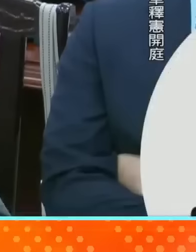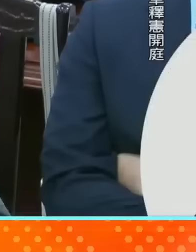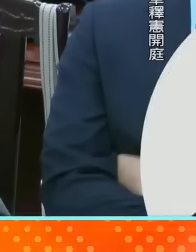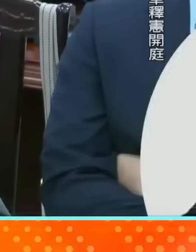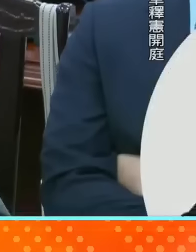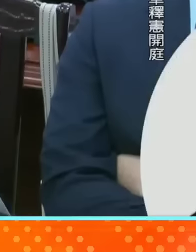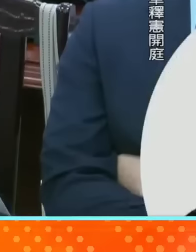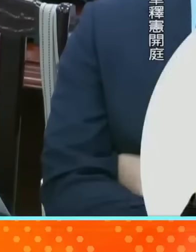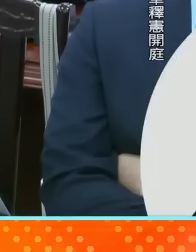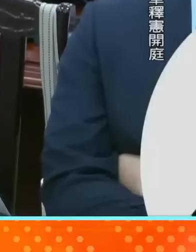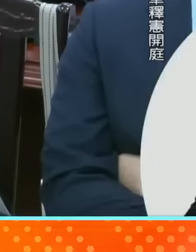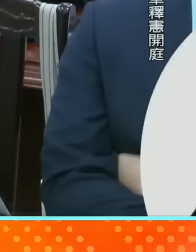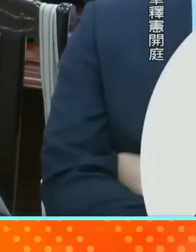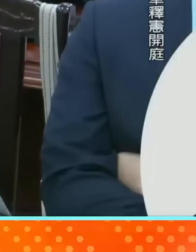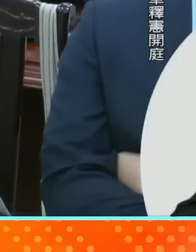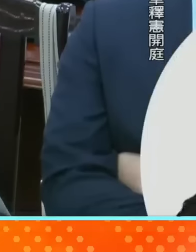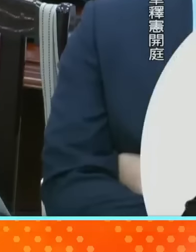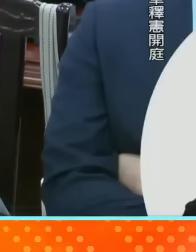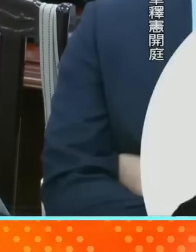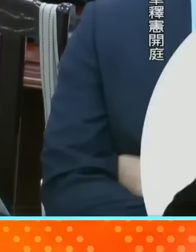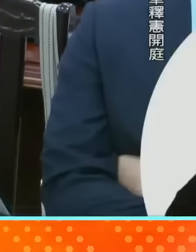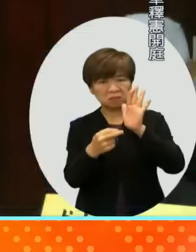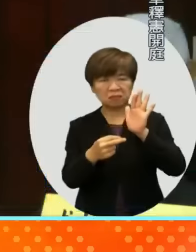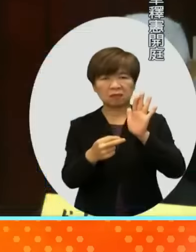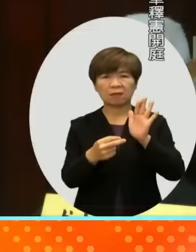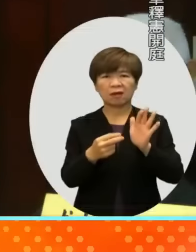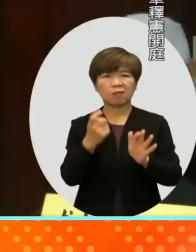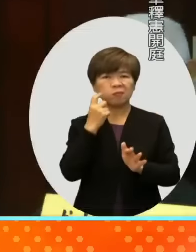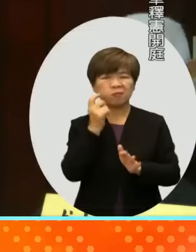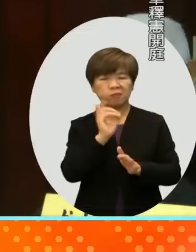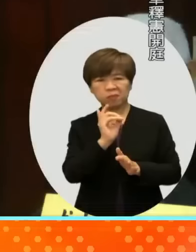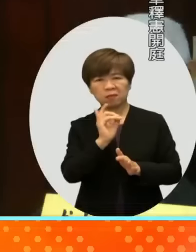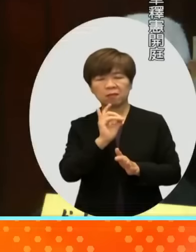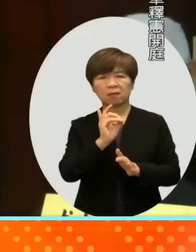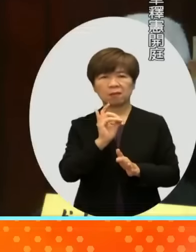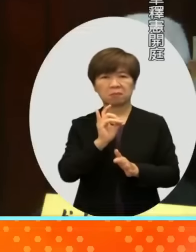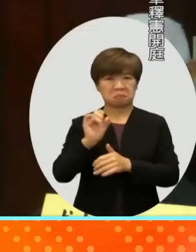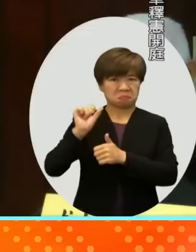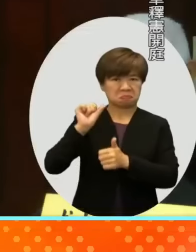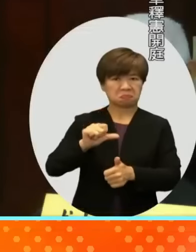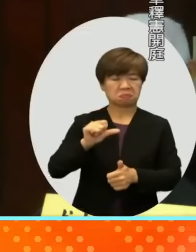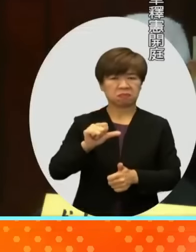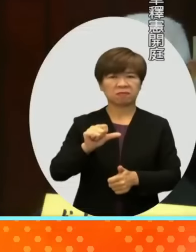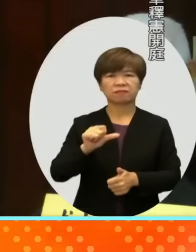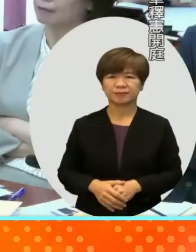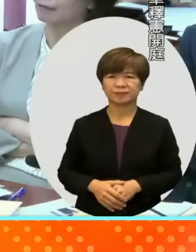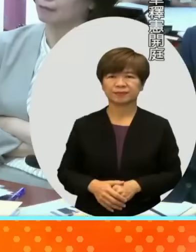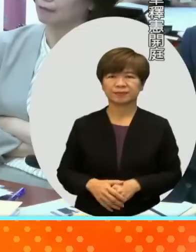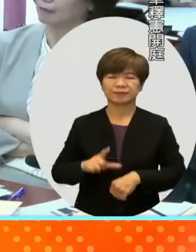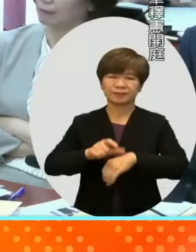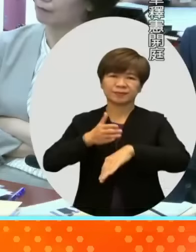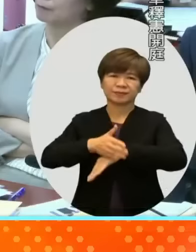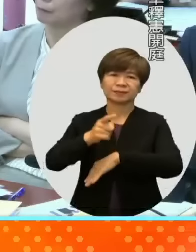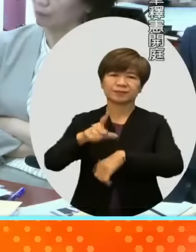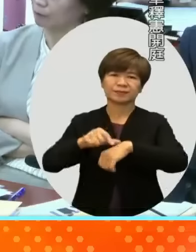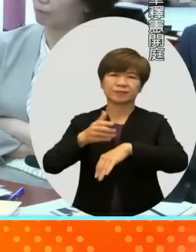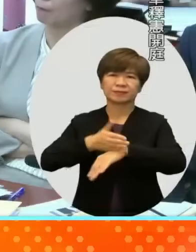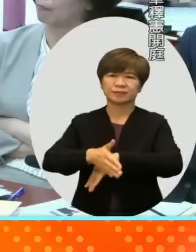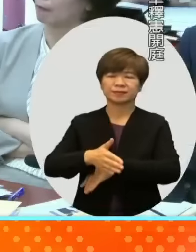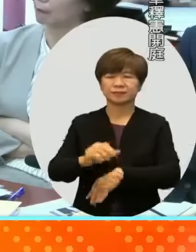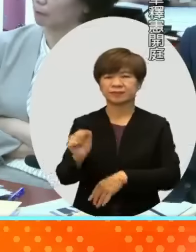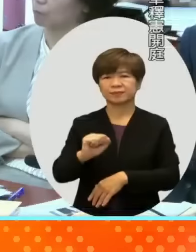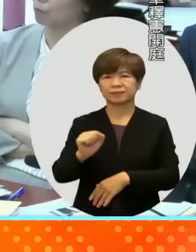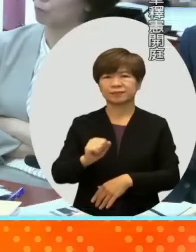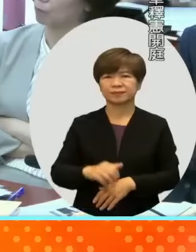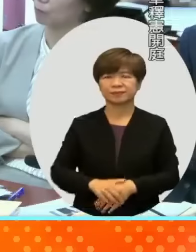很重要，可是问题来了，有这个决心吗？我看民众党是不想玩这种事情。那国民党看起来